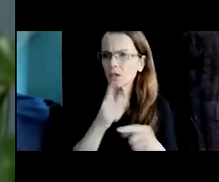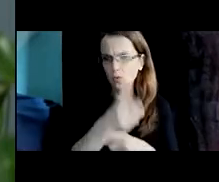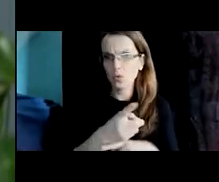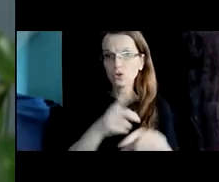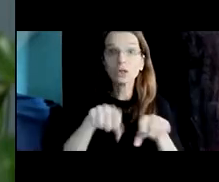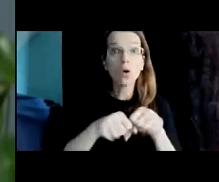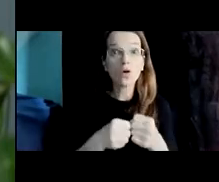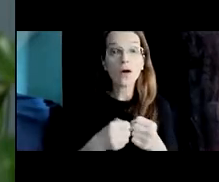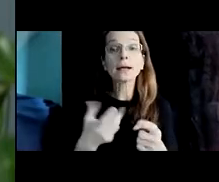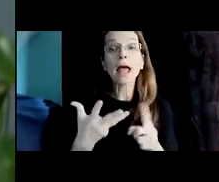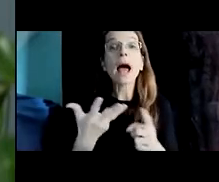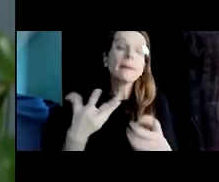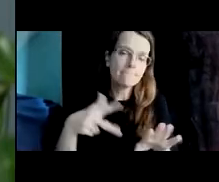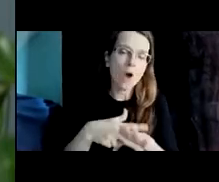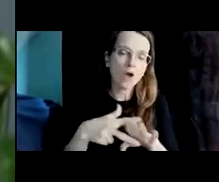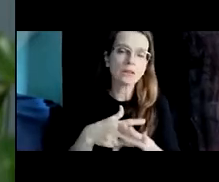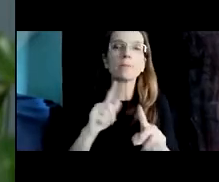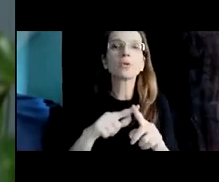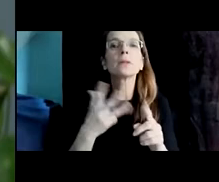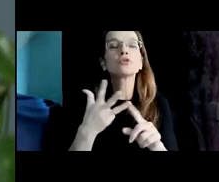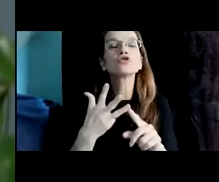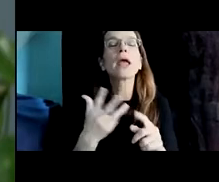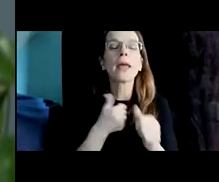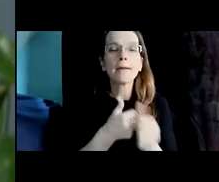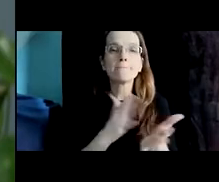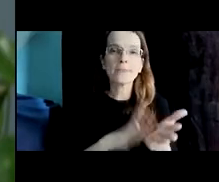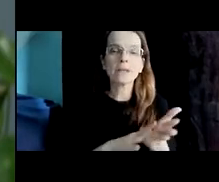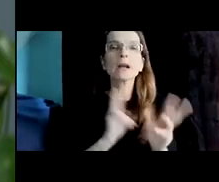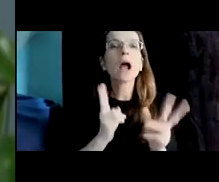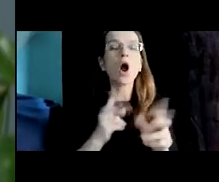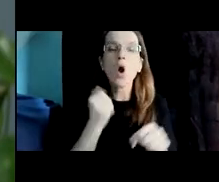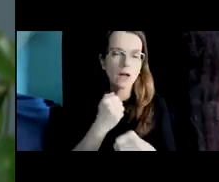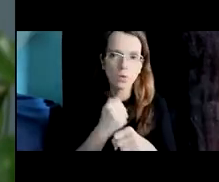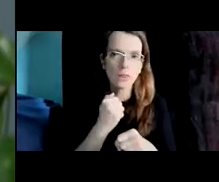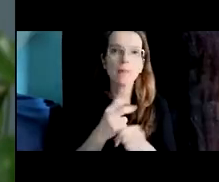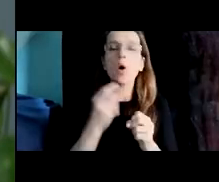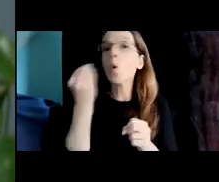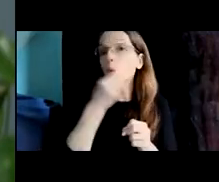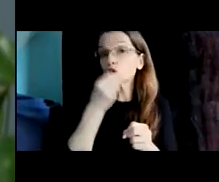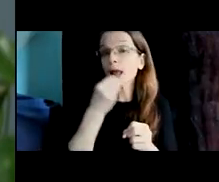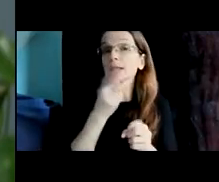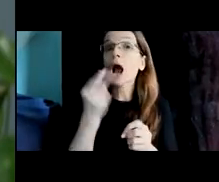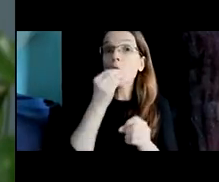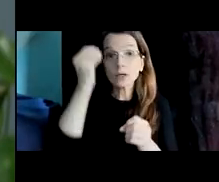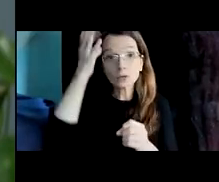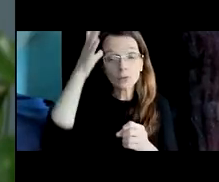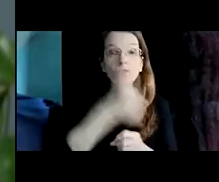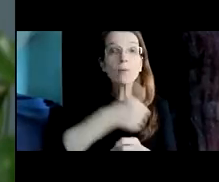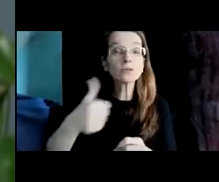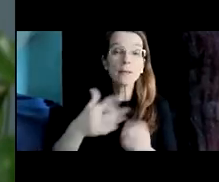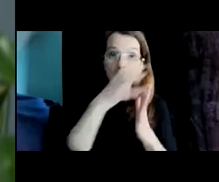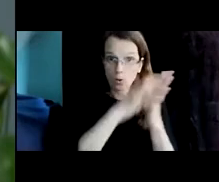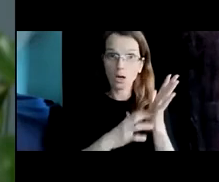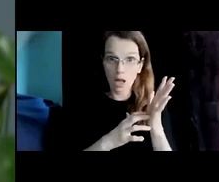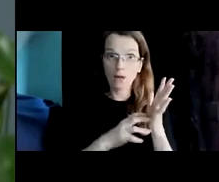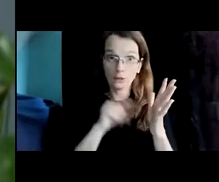motnje, ki jim sledijo primeri in priporočila za prilagajanje ravnanja, učenja in izobraževanja v posameznem poglavju